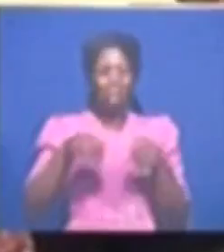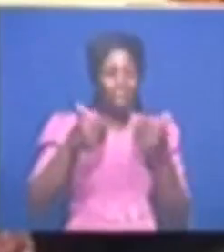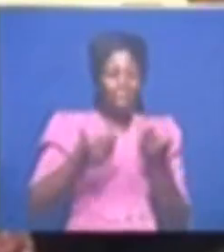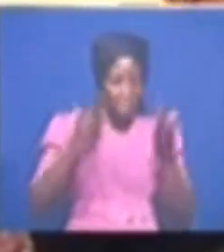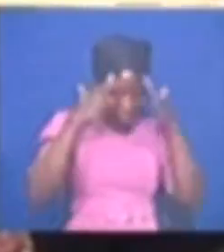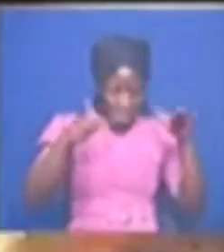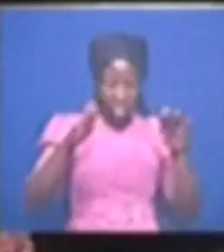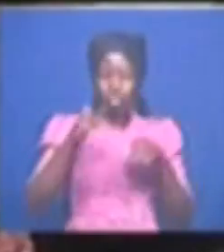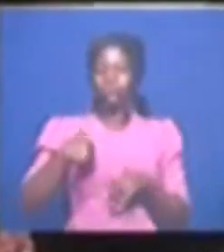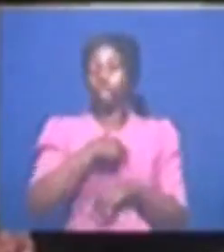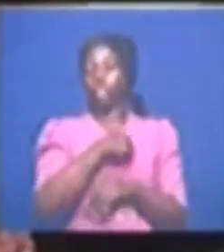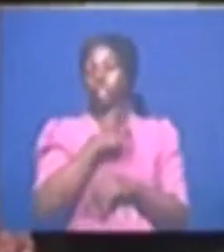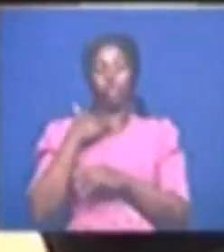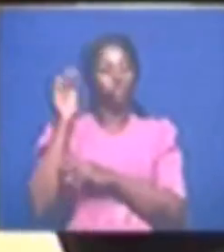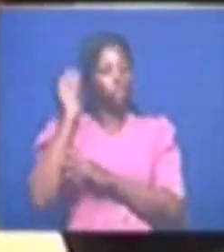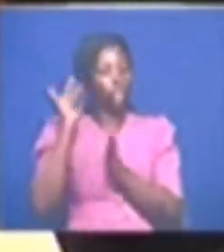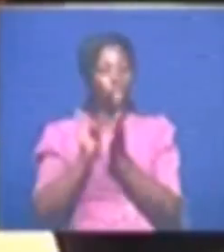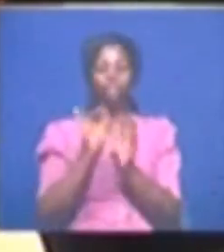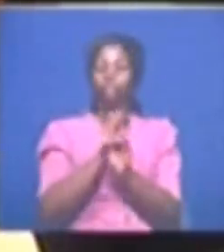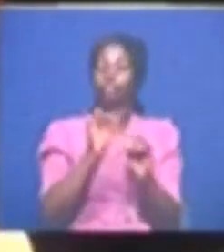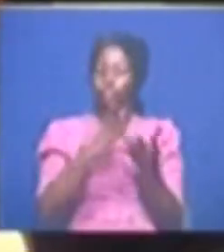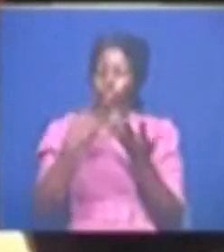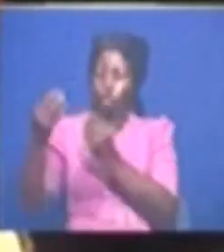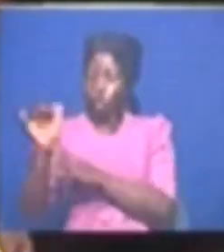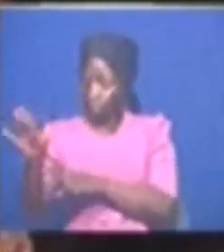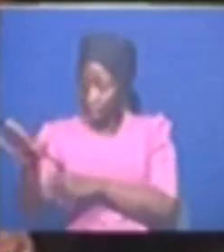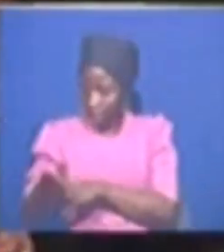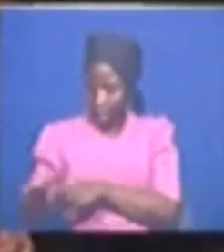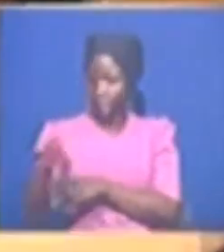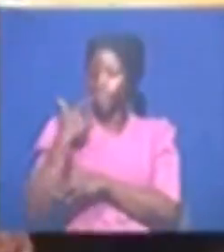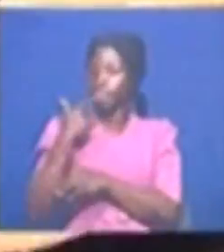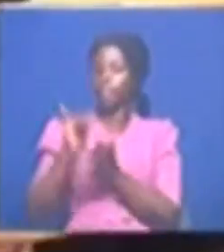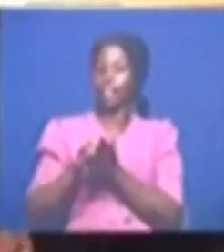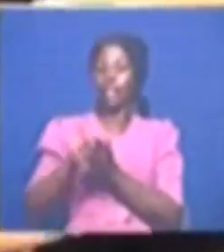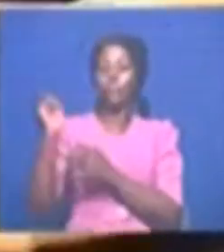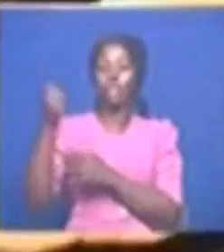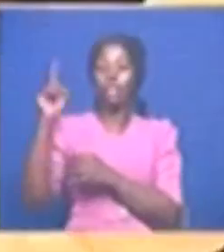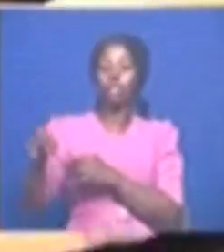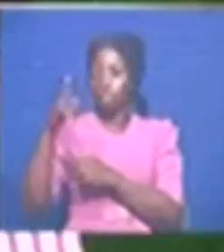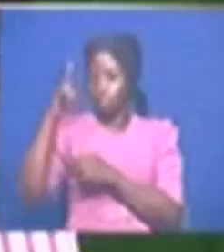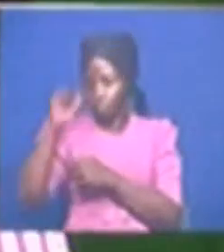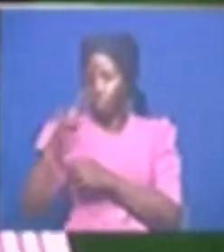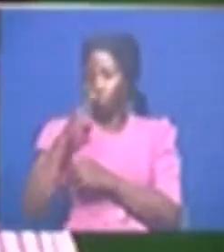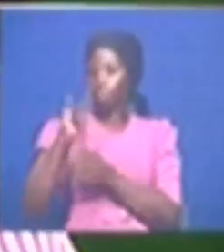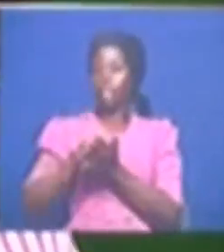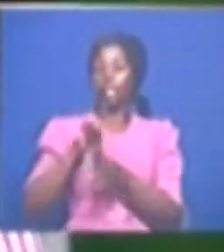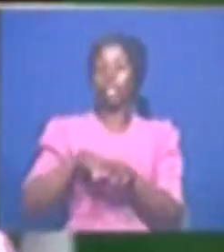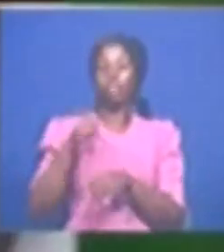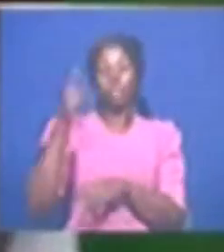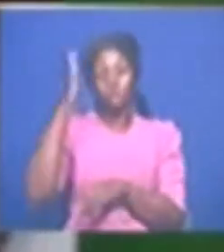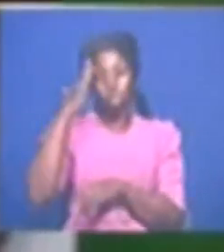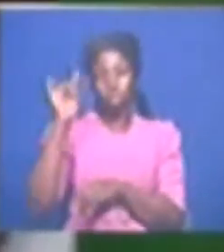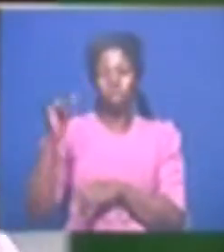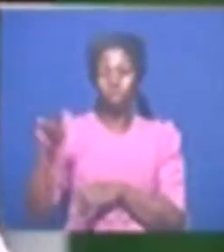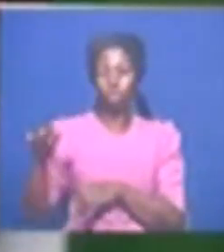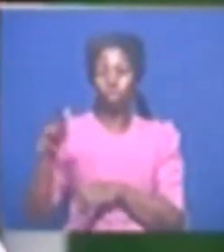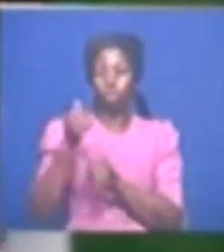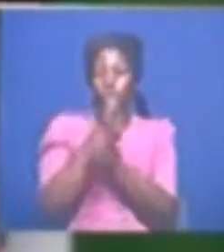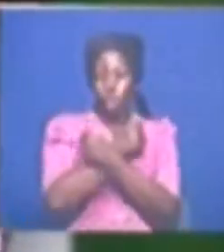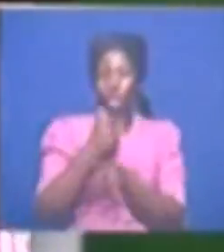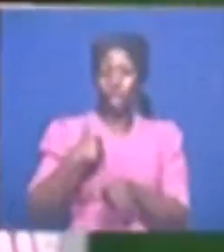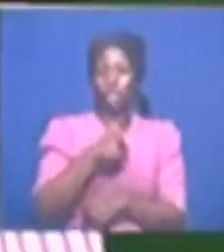hatutaki kusikia hapa. Nenda kule kwenu ukaseme rais awe mpwani, ndio tutajua wewe kweli unatupenda. Usishtushwe na maneno ya kuingia